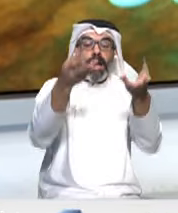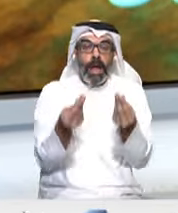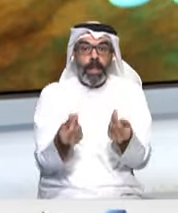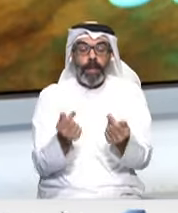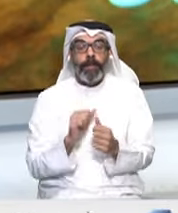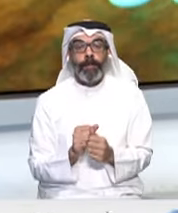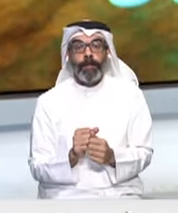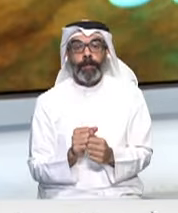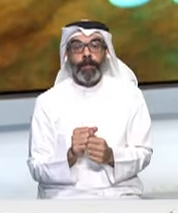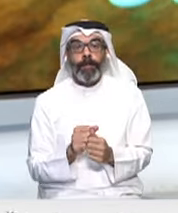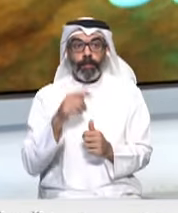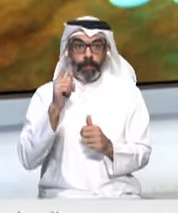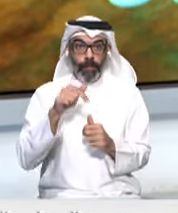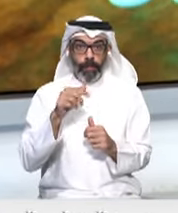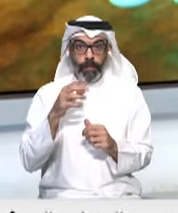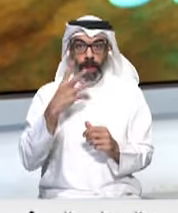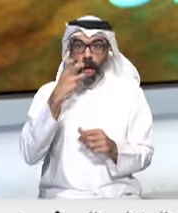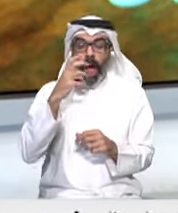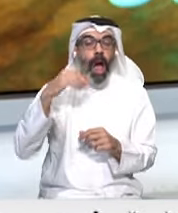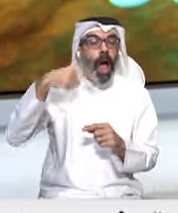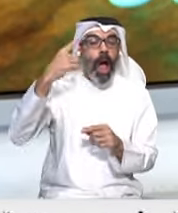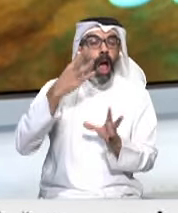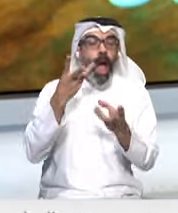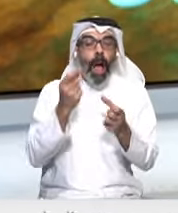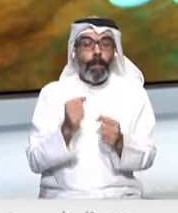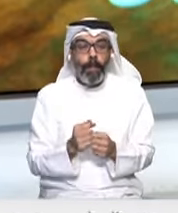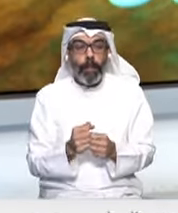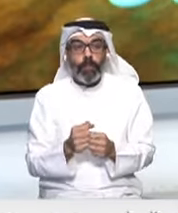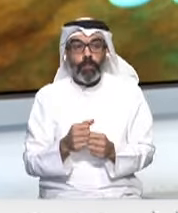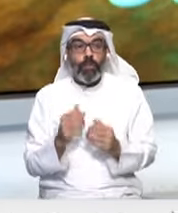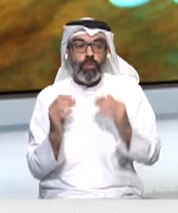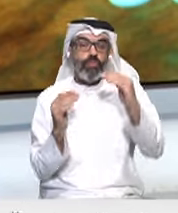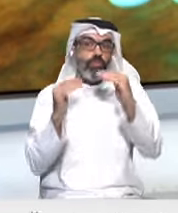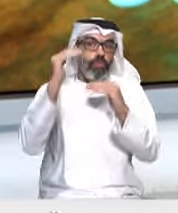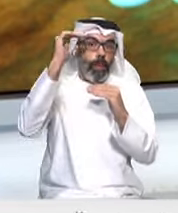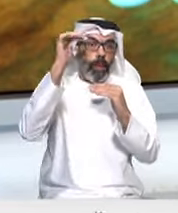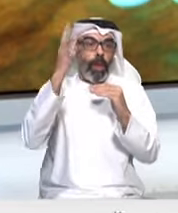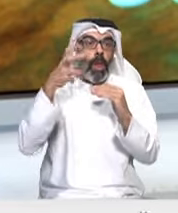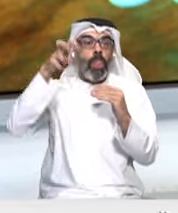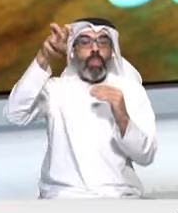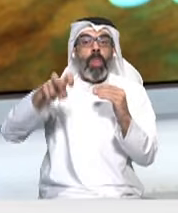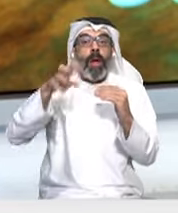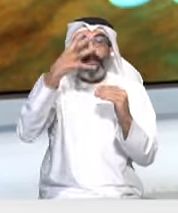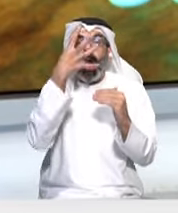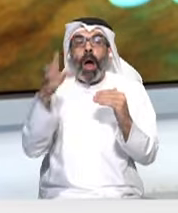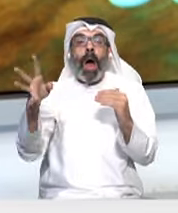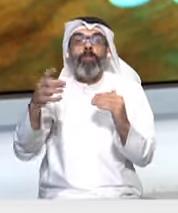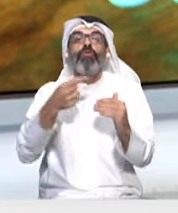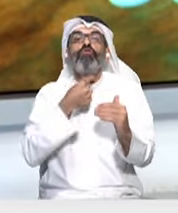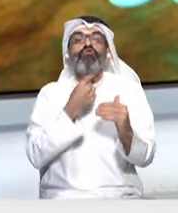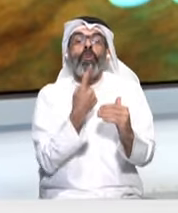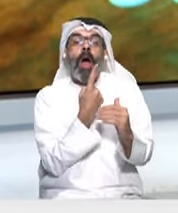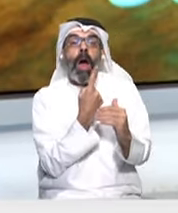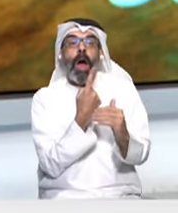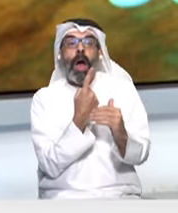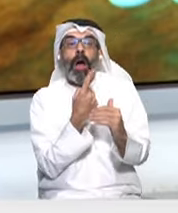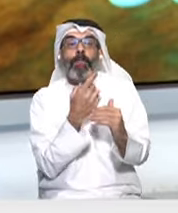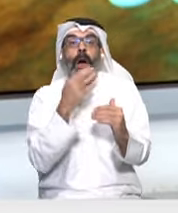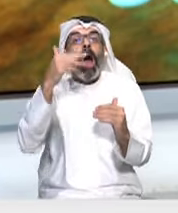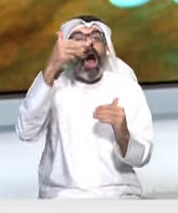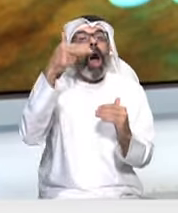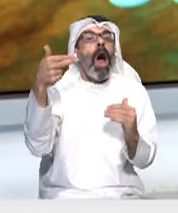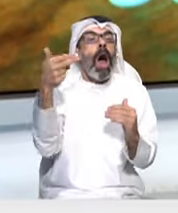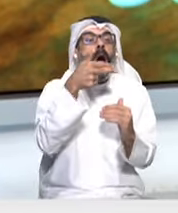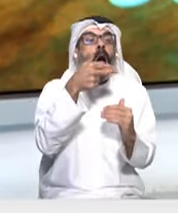البلاد. أما بالنسبة لدرجات الحرارة المتوقعة، العظمى 48 درجة مئوية في مدينة الجهرة وضواحيها، غرب البلاد 46